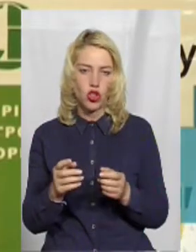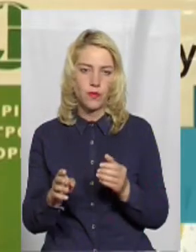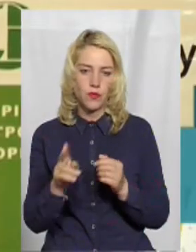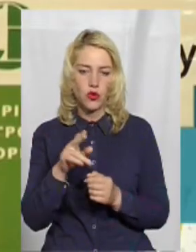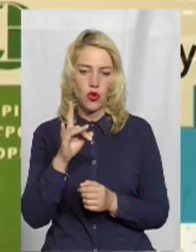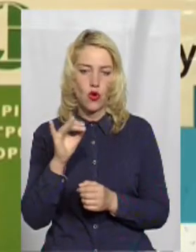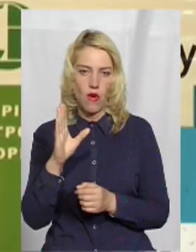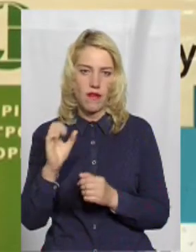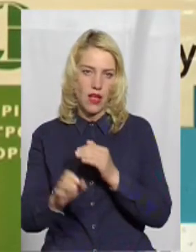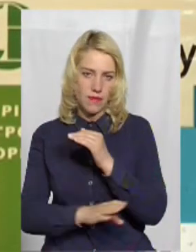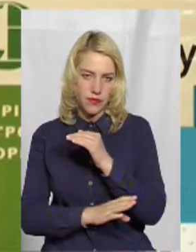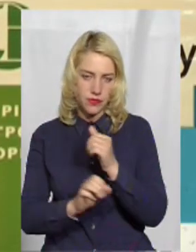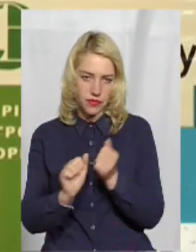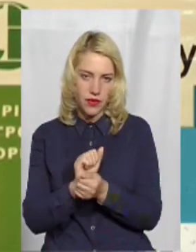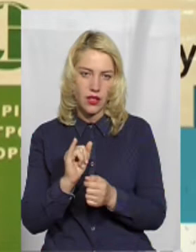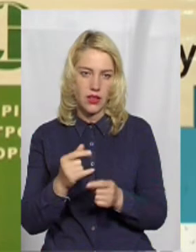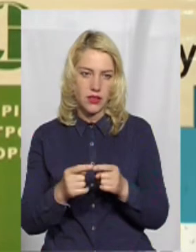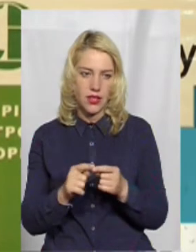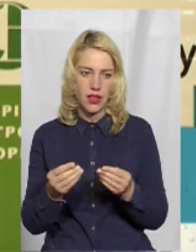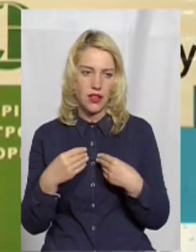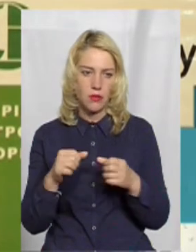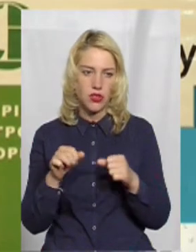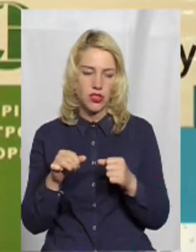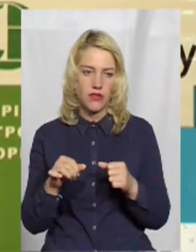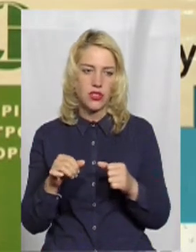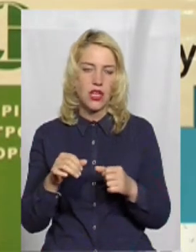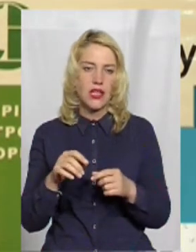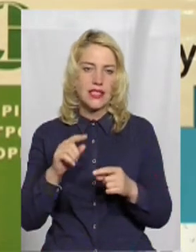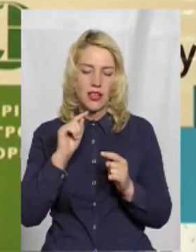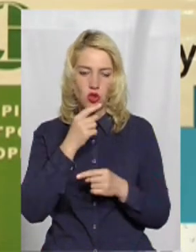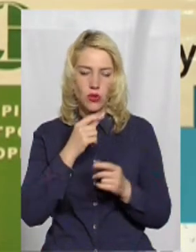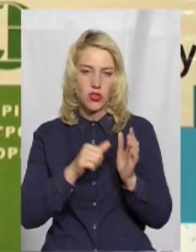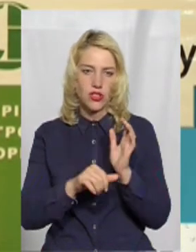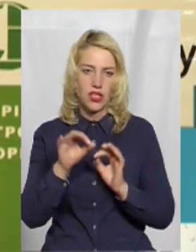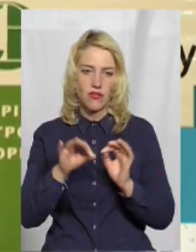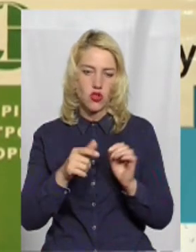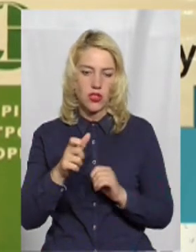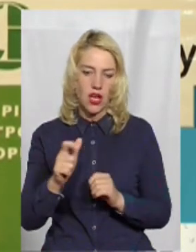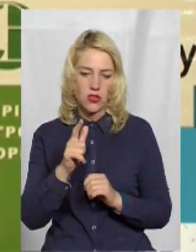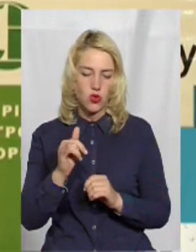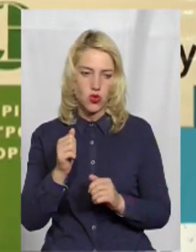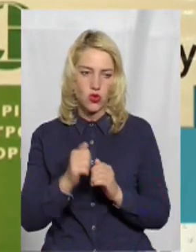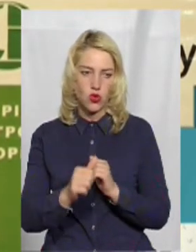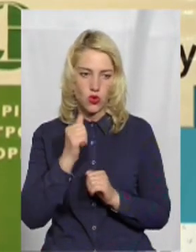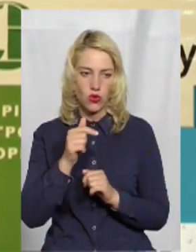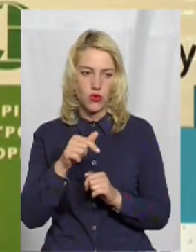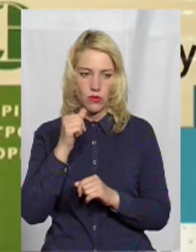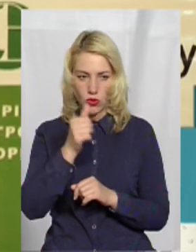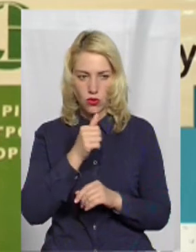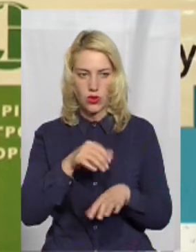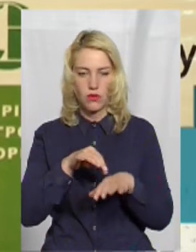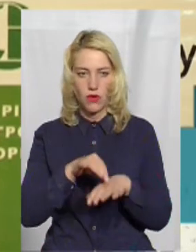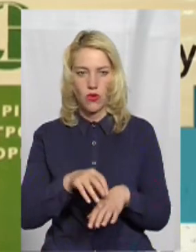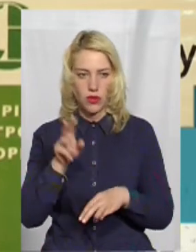змогу зекономити близько 20% газу щороку. Зараз ми в цьому році також проводимо